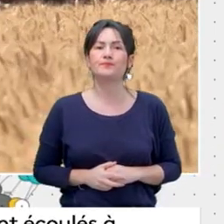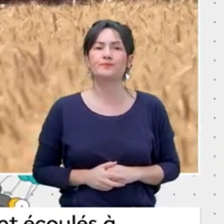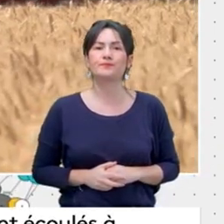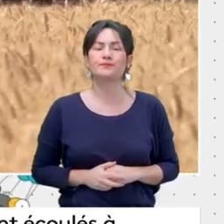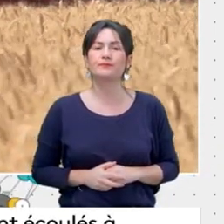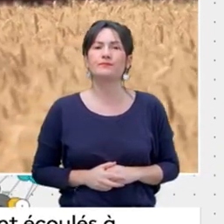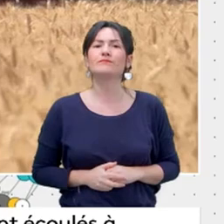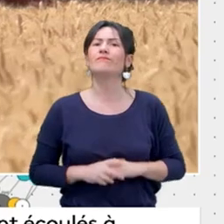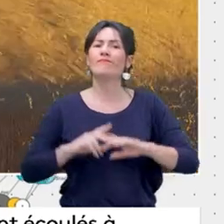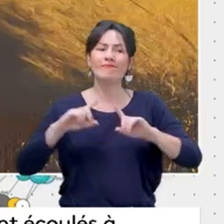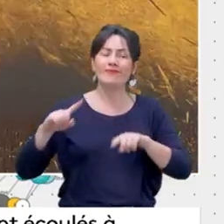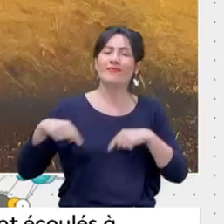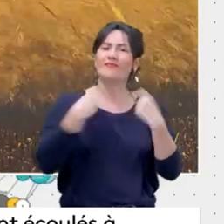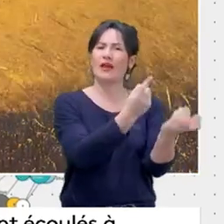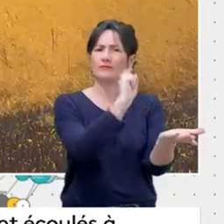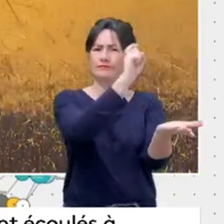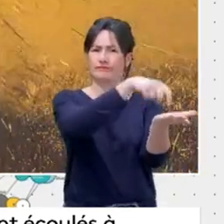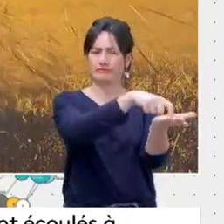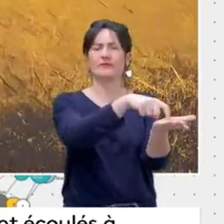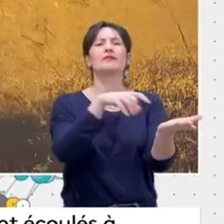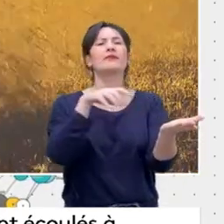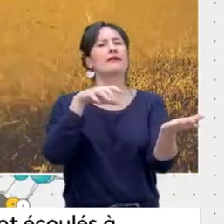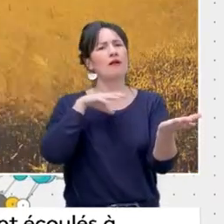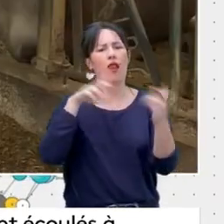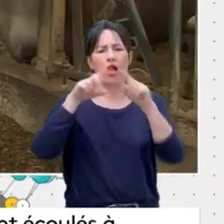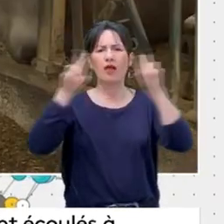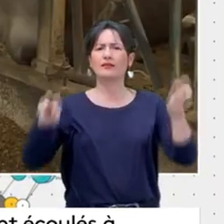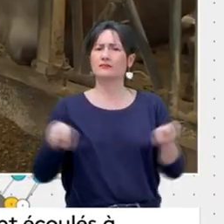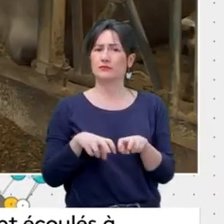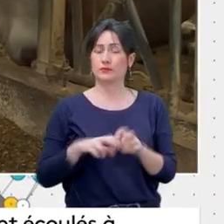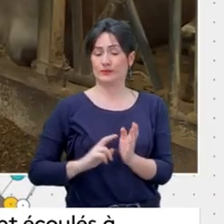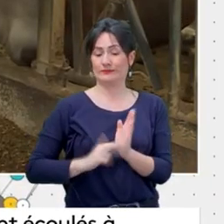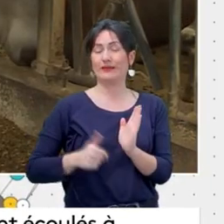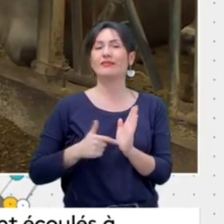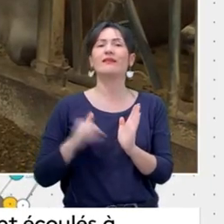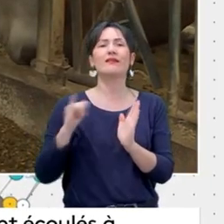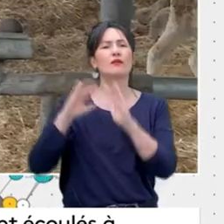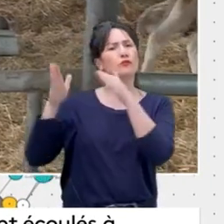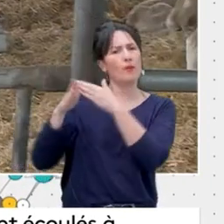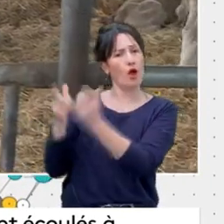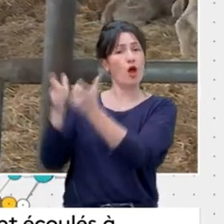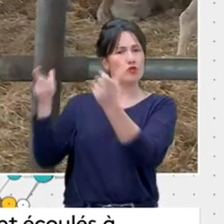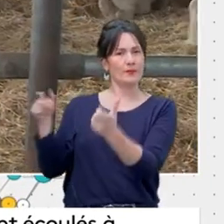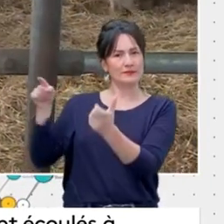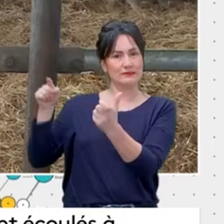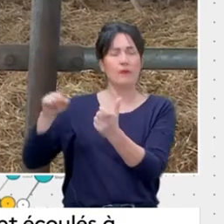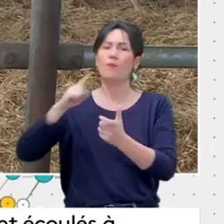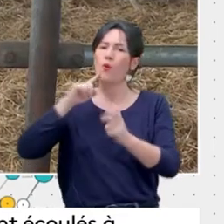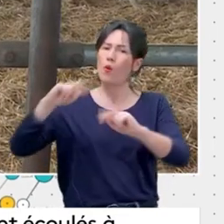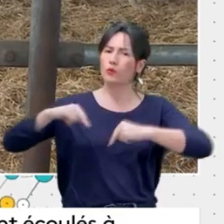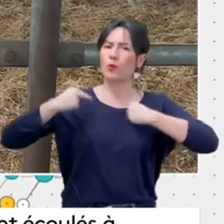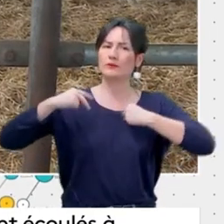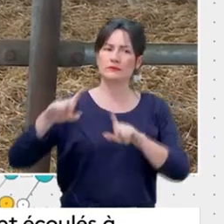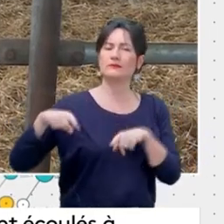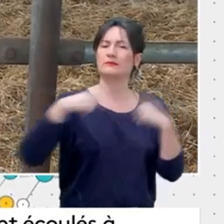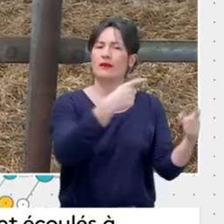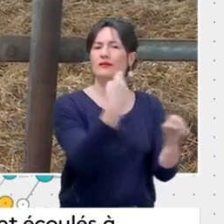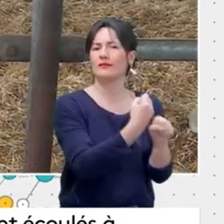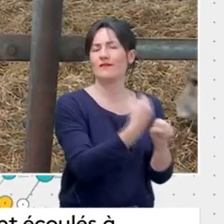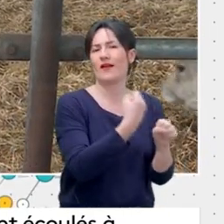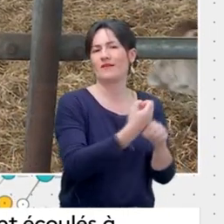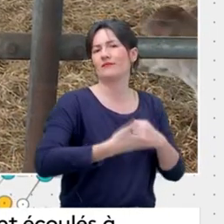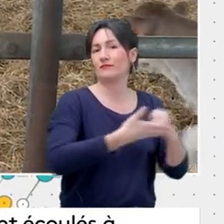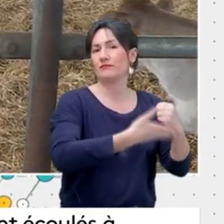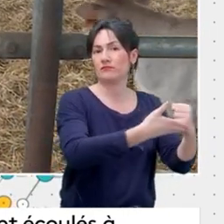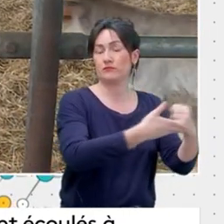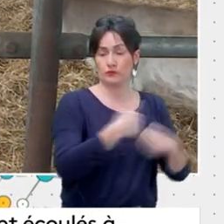travailler, pour se rendre sur leur lieu de travail, il y a une attestation qu'il faut faire signer par l'employeur pour pouvoir se déplacer, pour aller travailler. Mes deux salariés